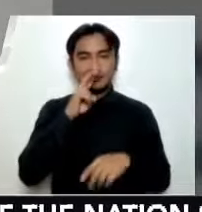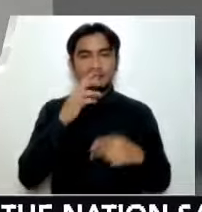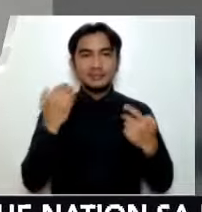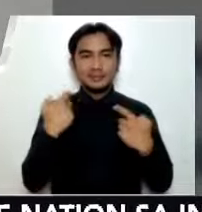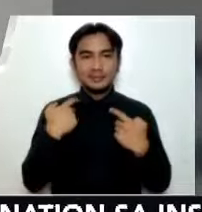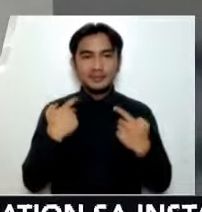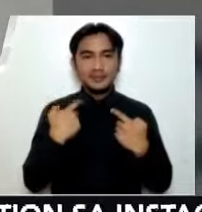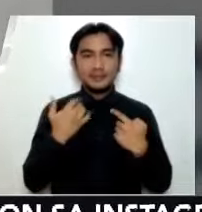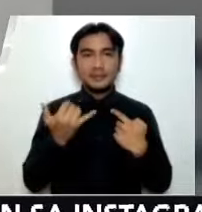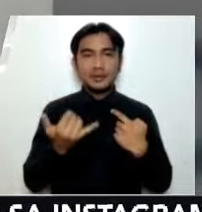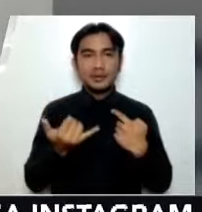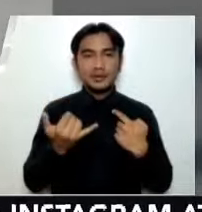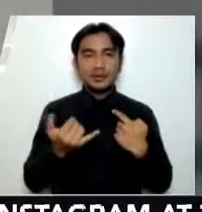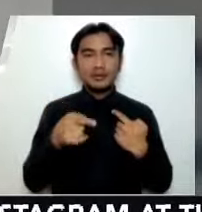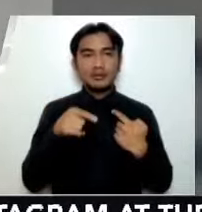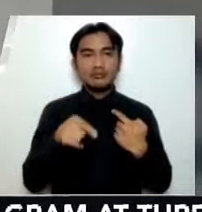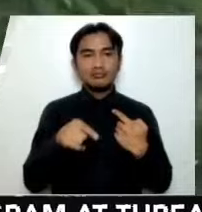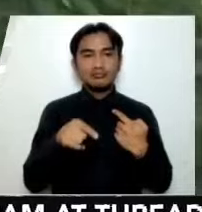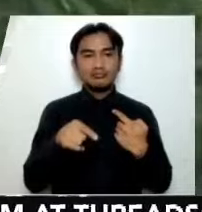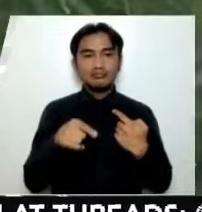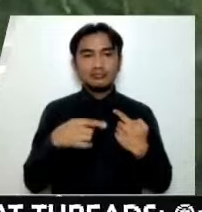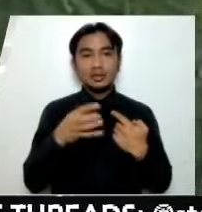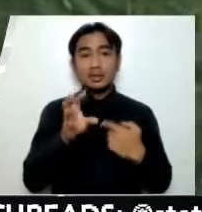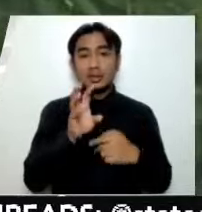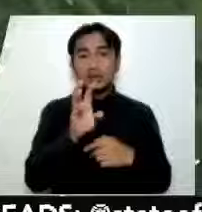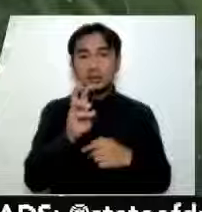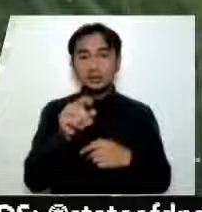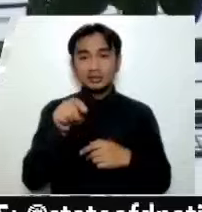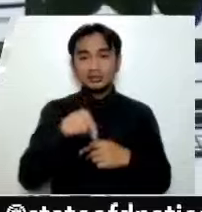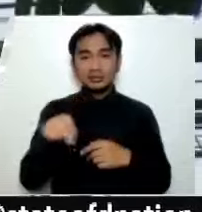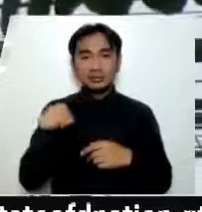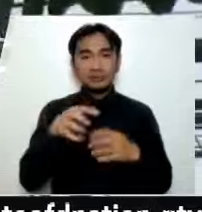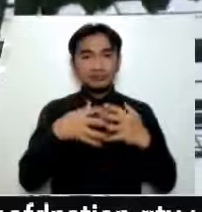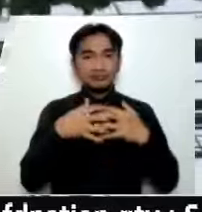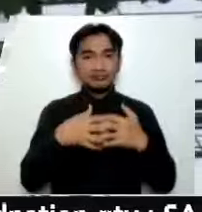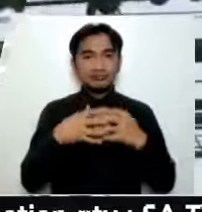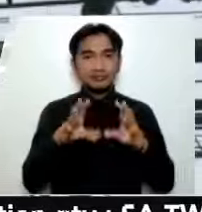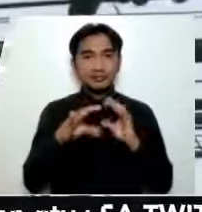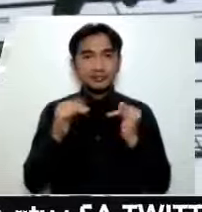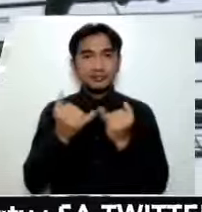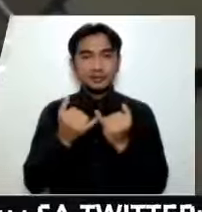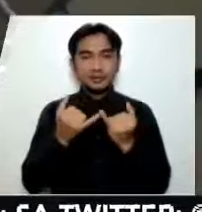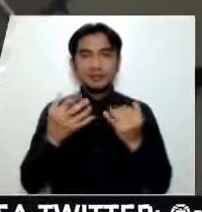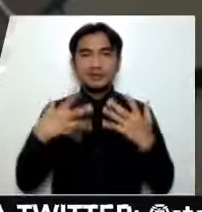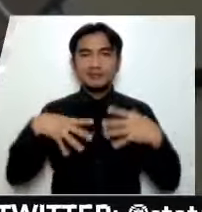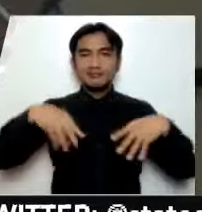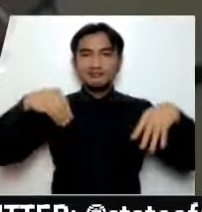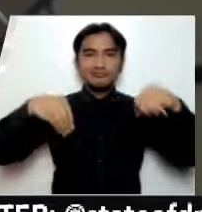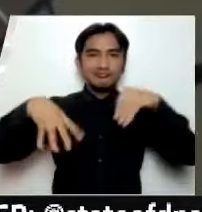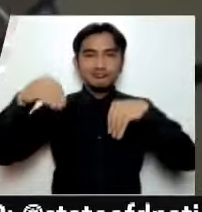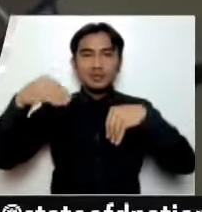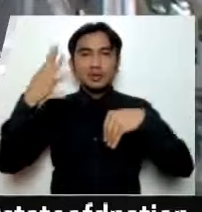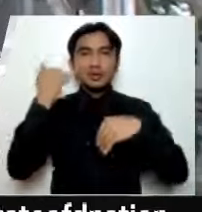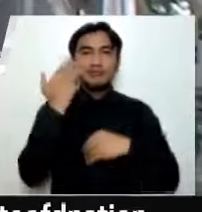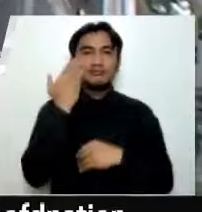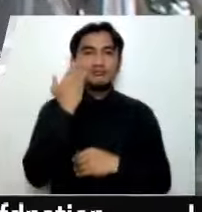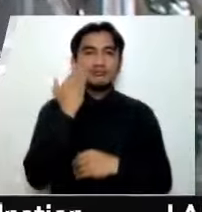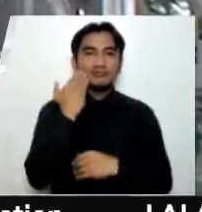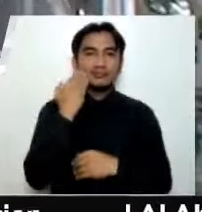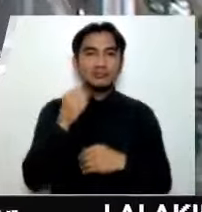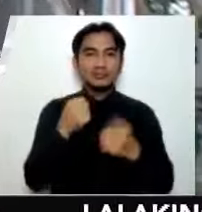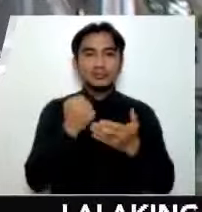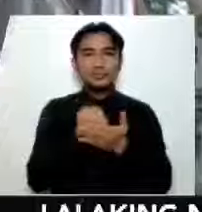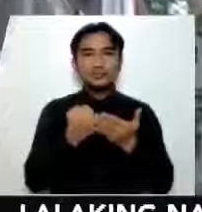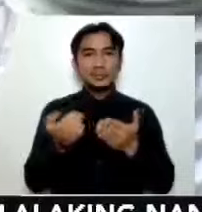regulatory Commission ng anim na Generation companies dahil sa pagpalya ng kanilang planta nagkulang ang supply noong nakaraang linggo gustong